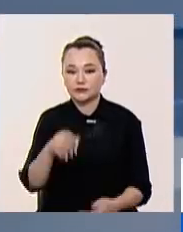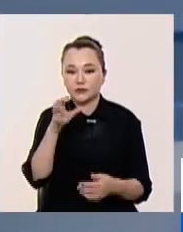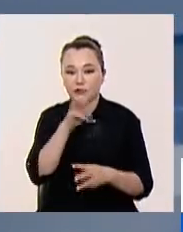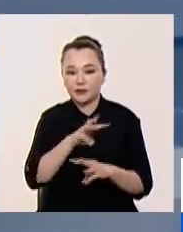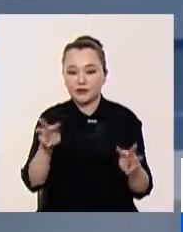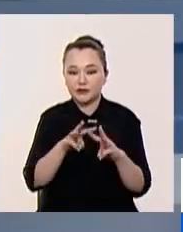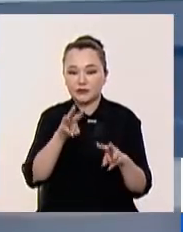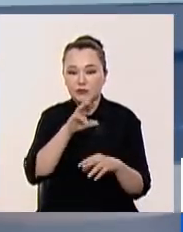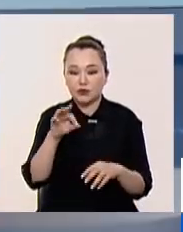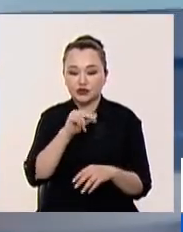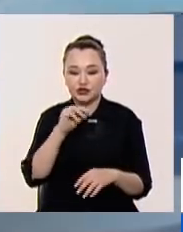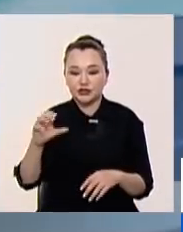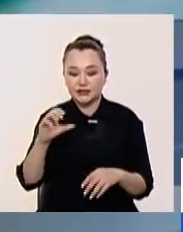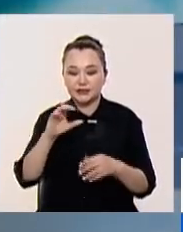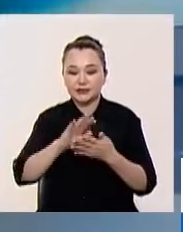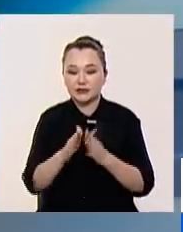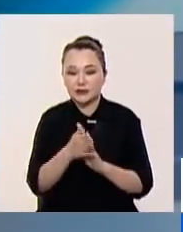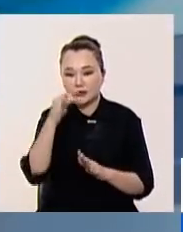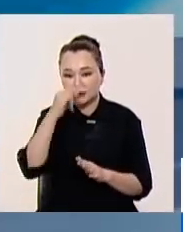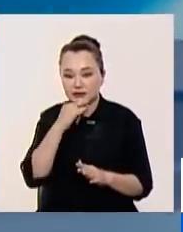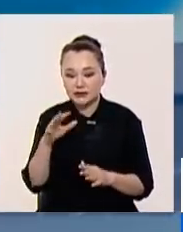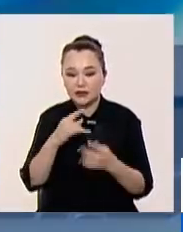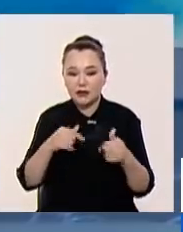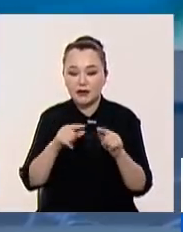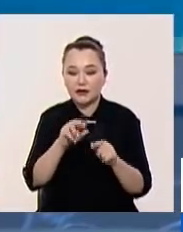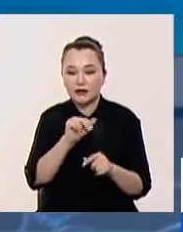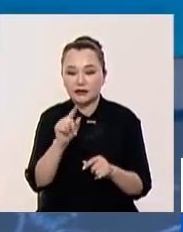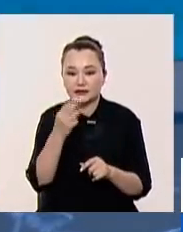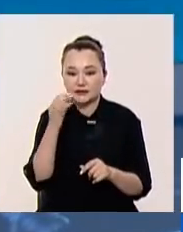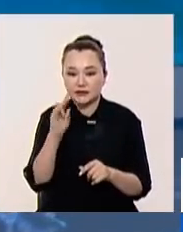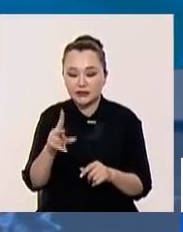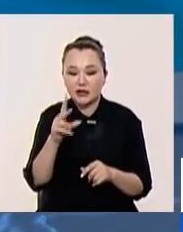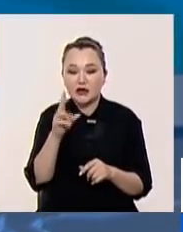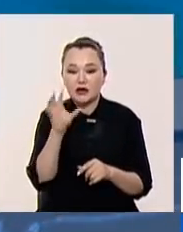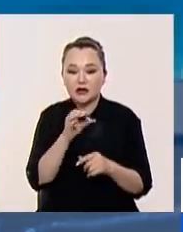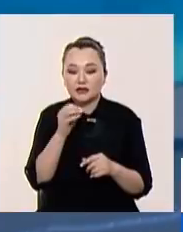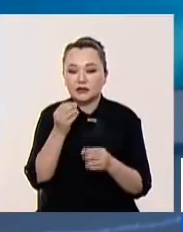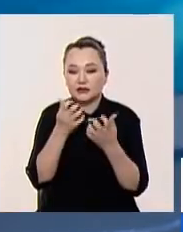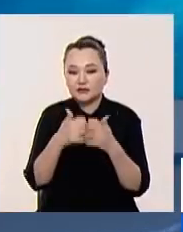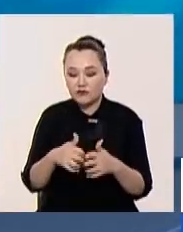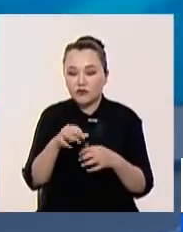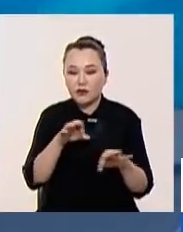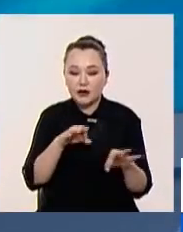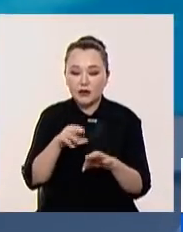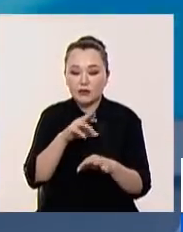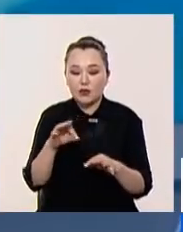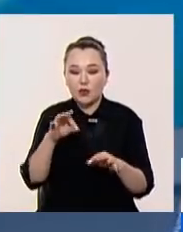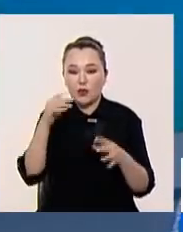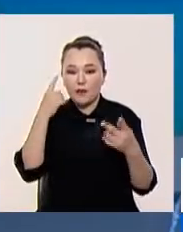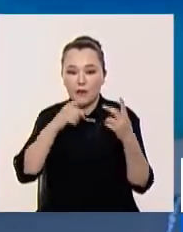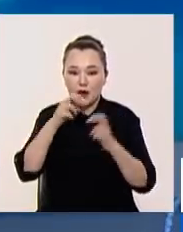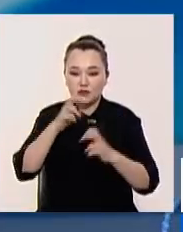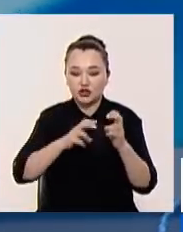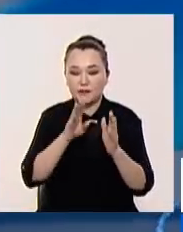Министерство по чрезвычайным ситуациям Казахстана и компания «Казцинк» запустили цифровой проект по промышленной безопасности. На